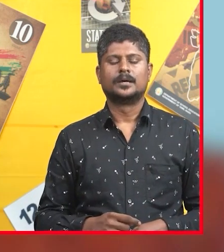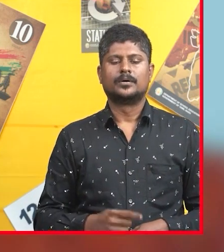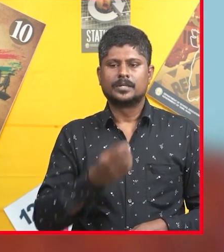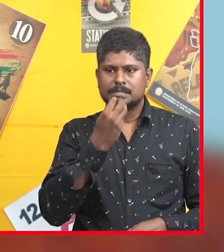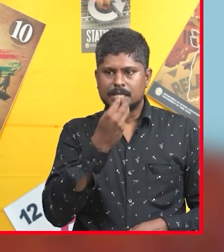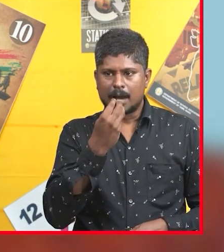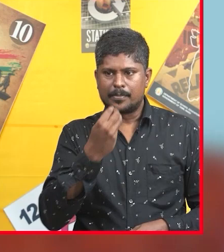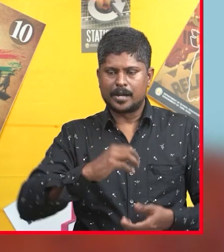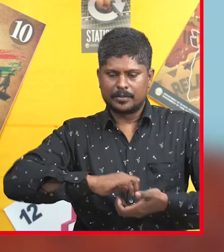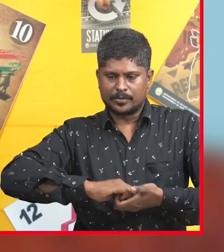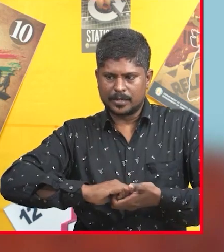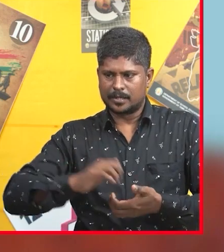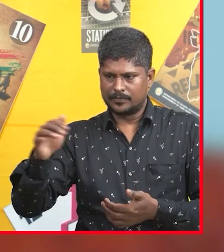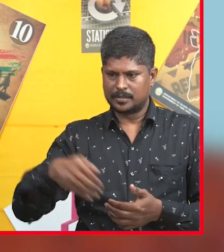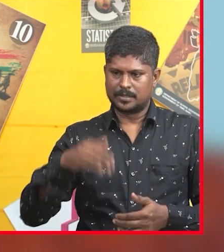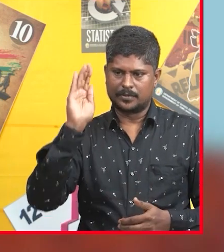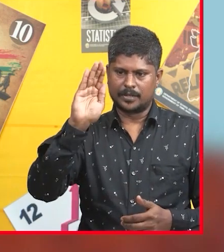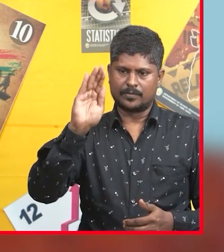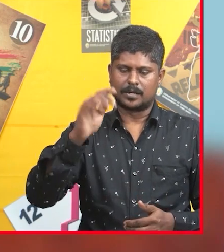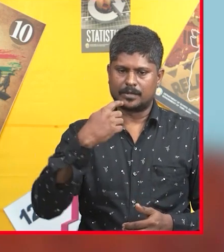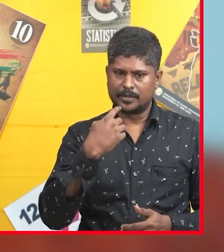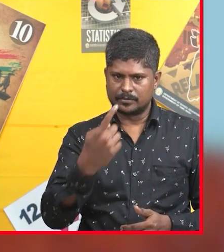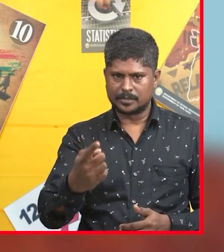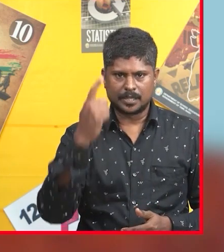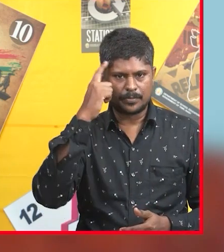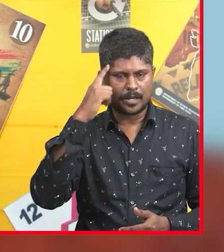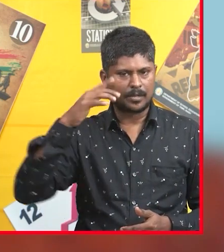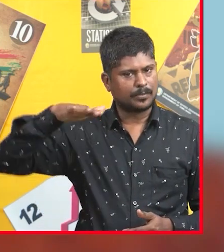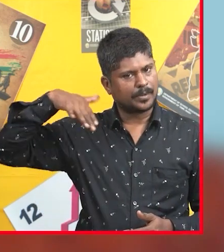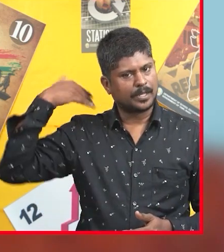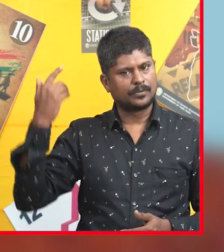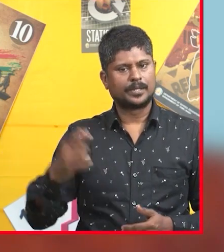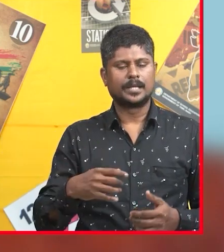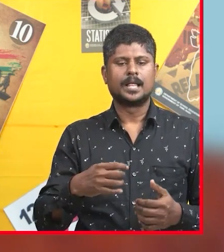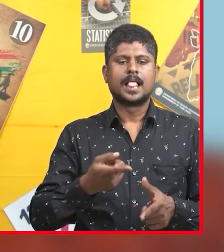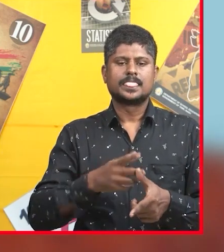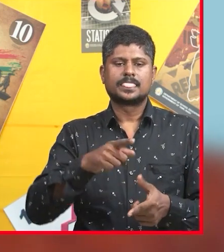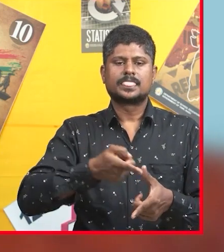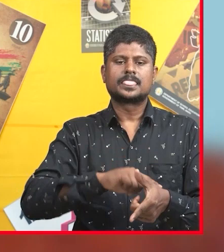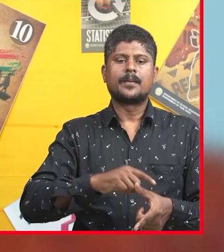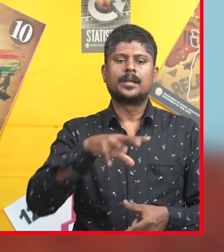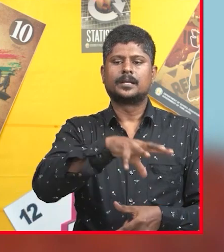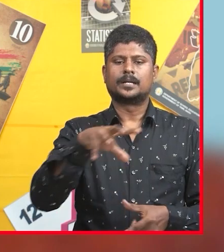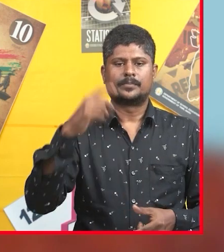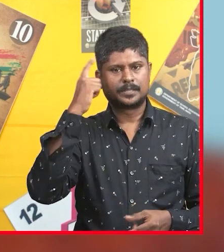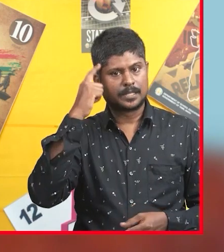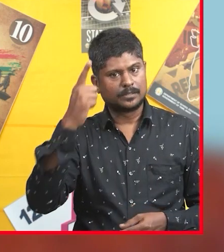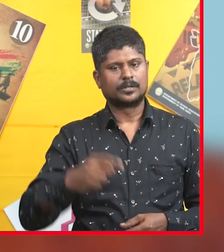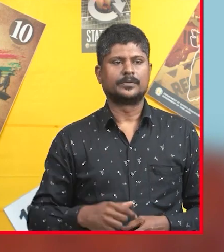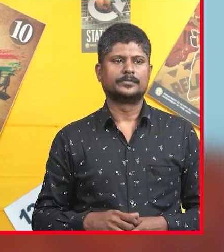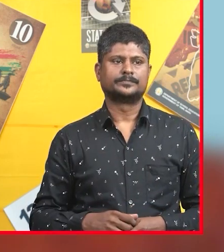விருந்தினரை எந்த அளவு போற்றி பேணியிருக்காங்க நம்மளுடைய பழந்தமிழர்கள் அப்படிங்கிற கருத்தை நீங்க புரிஞ்சுக்கோங்க.